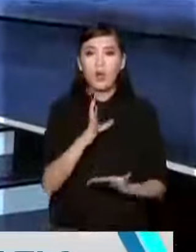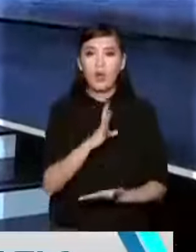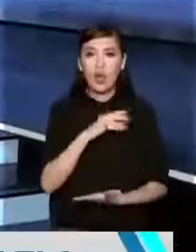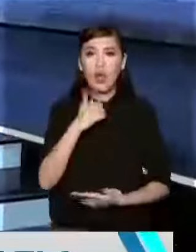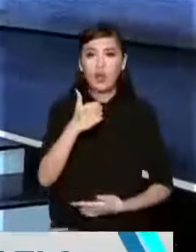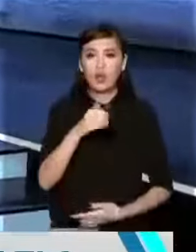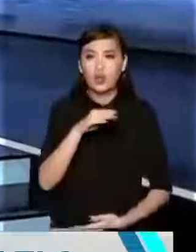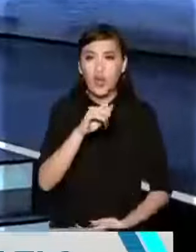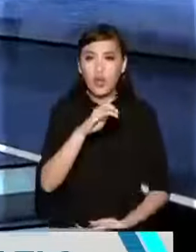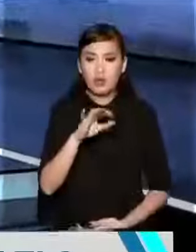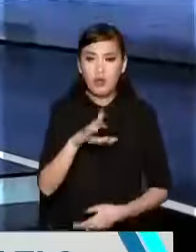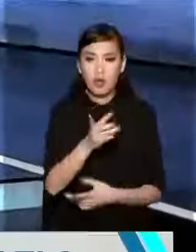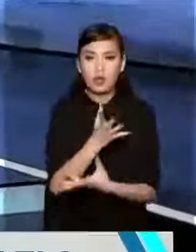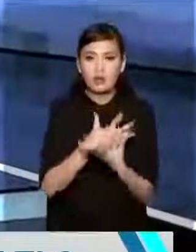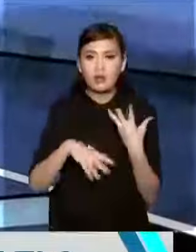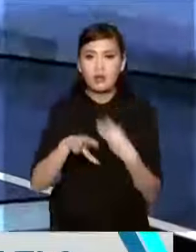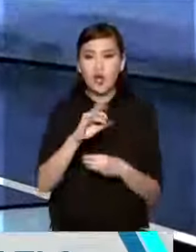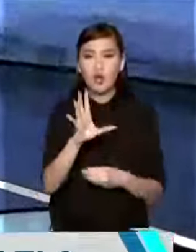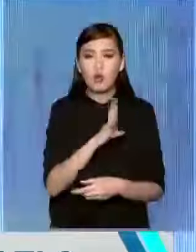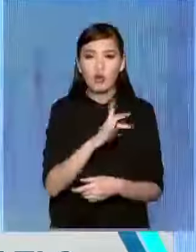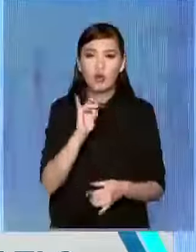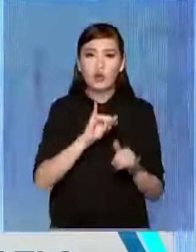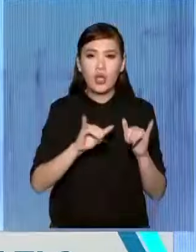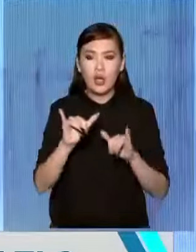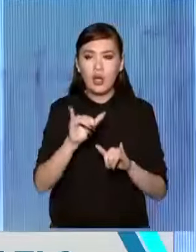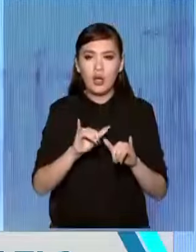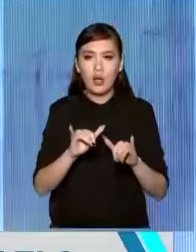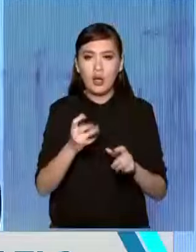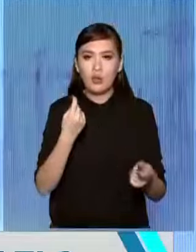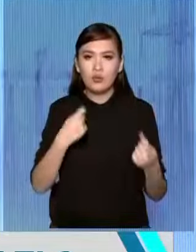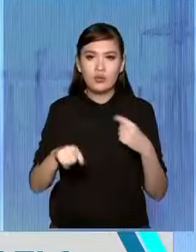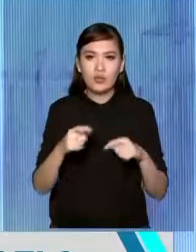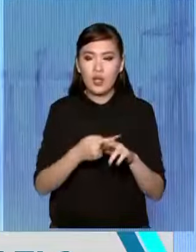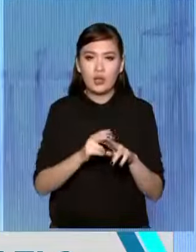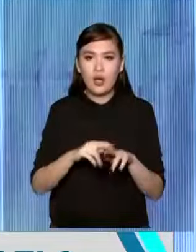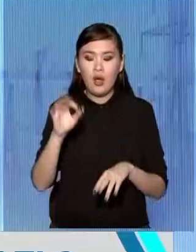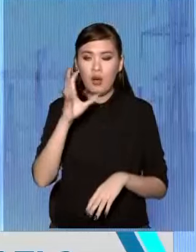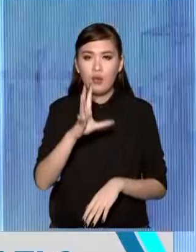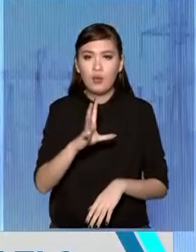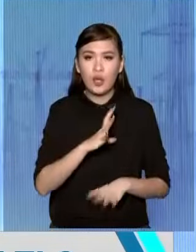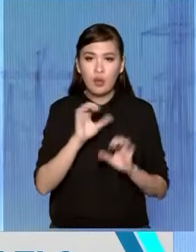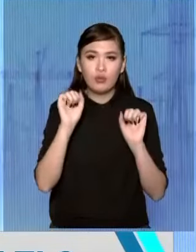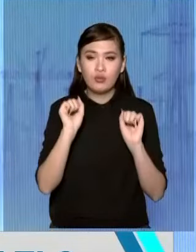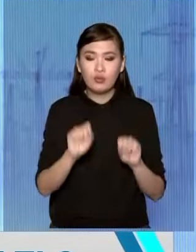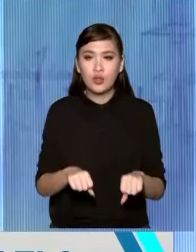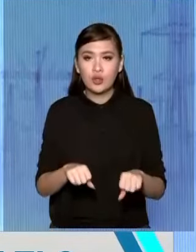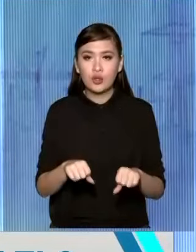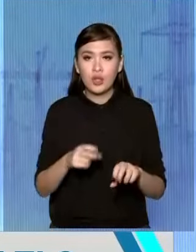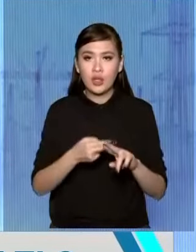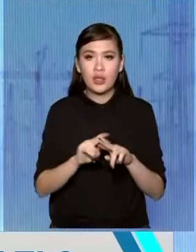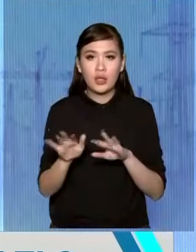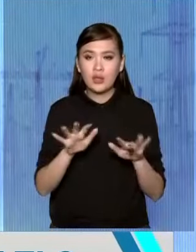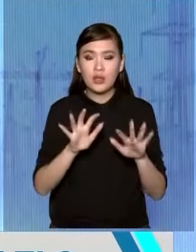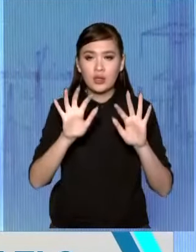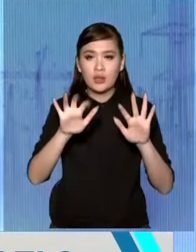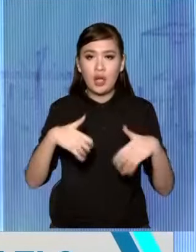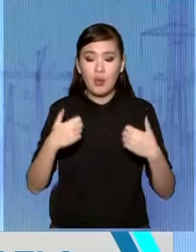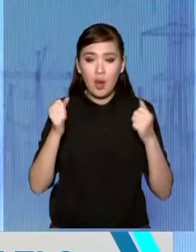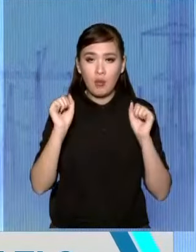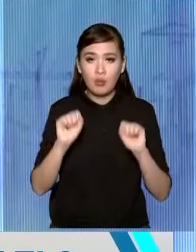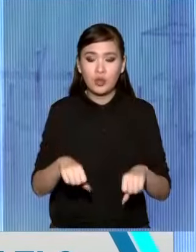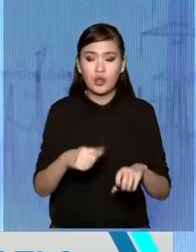тариф, а ты все это дело там куда-то разбазарил, тогда с легкой душой, как говорится, можно все это дело и забрать. Но